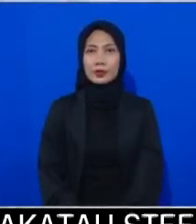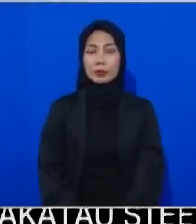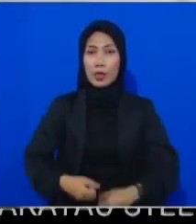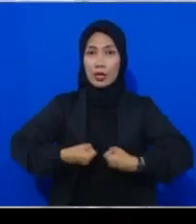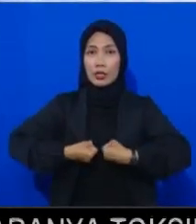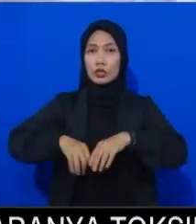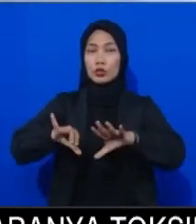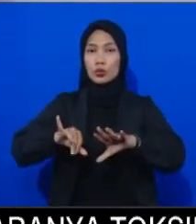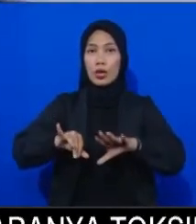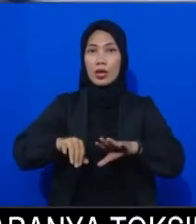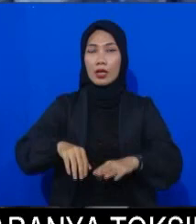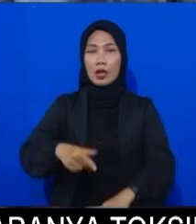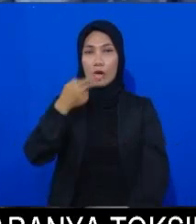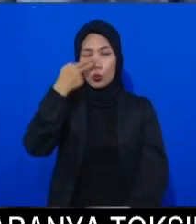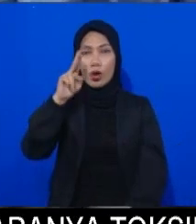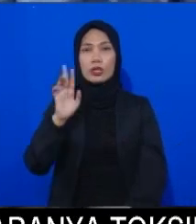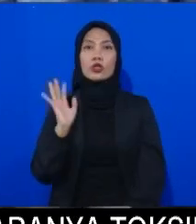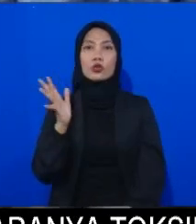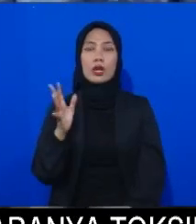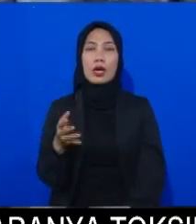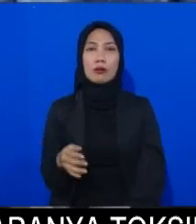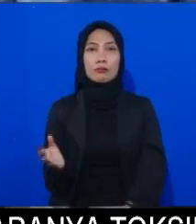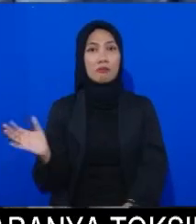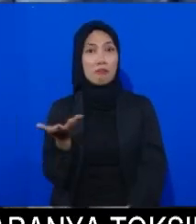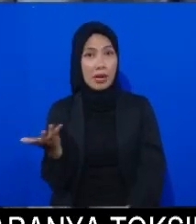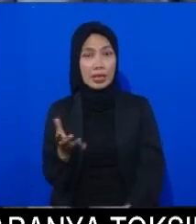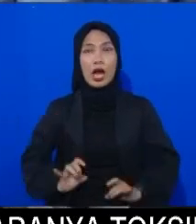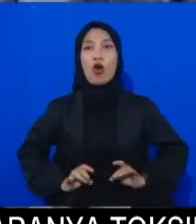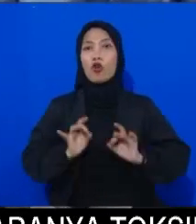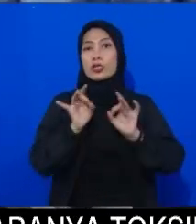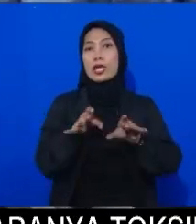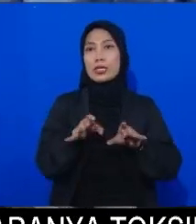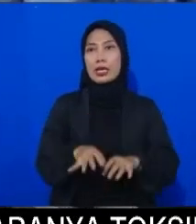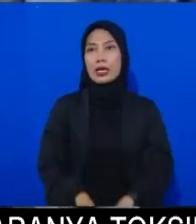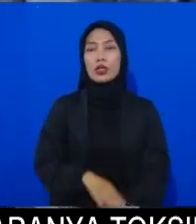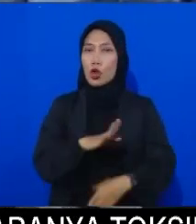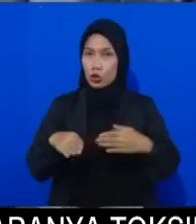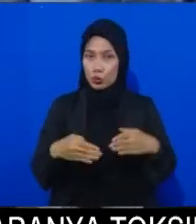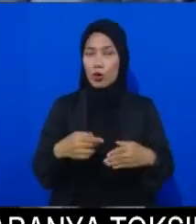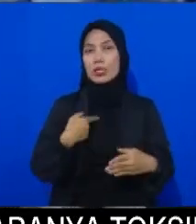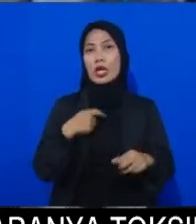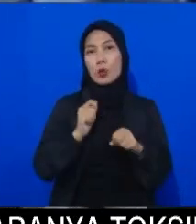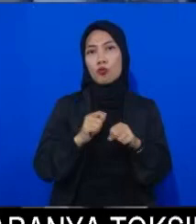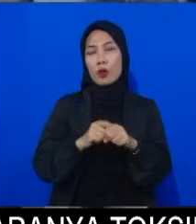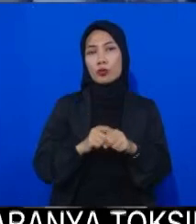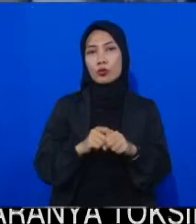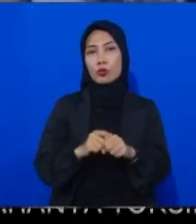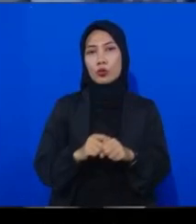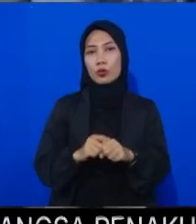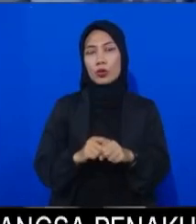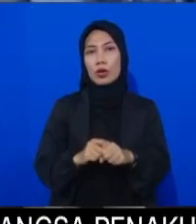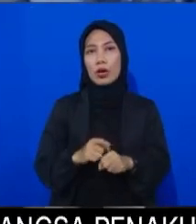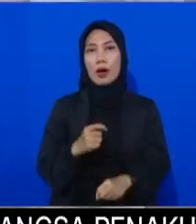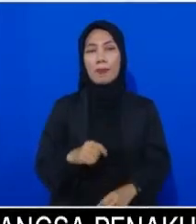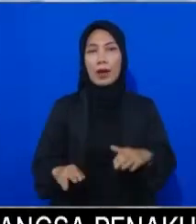internasional terutama Australia semua Pokoknya berkaitan dengan batu bisa dijadikan